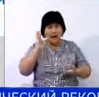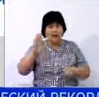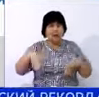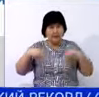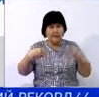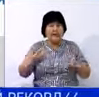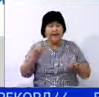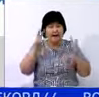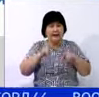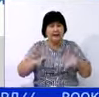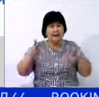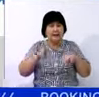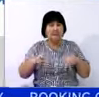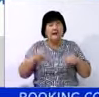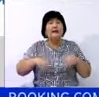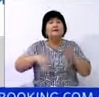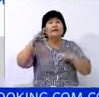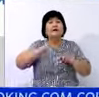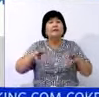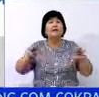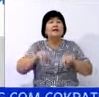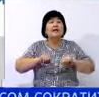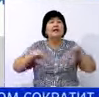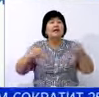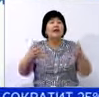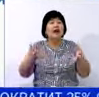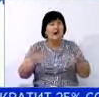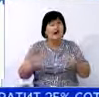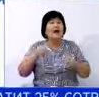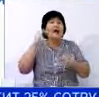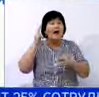предоставлены на рассмотрение межправительственной комиссии для принятия окончательного решения.